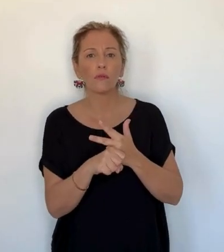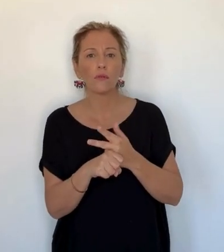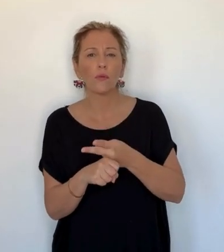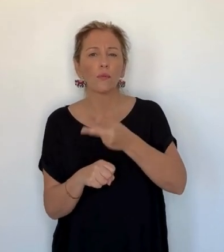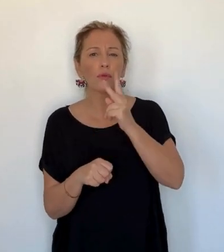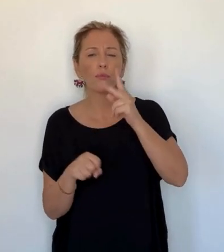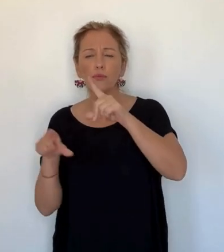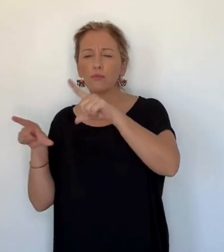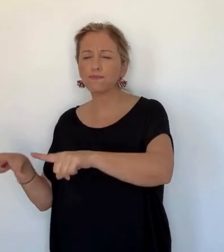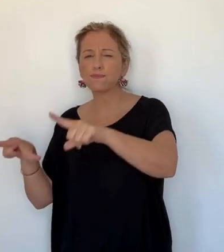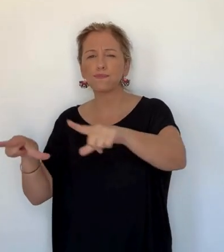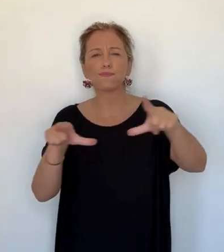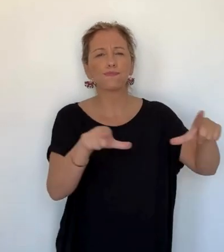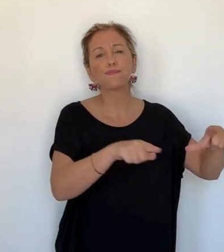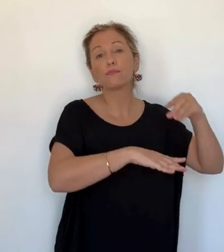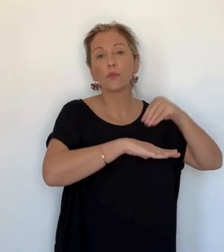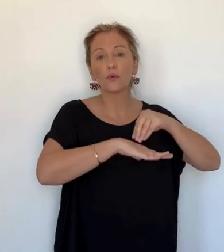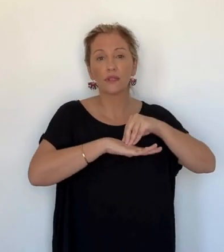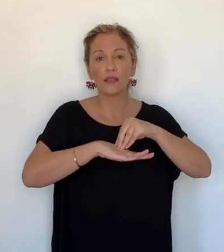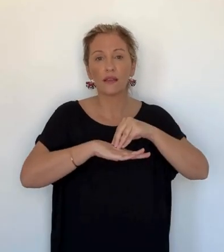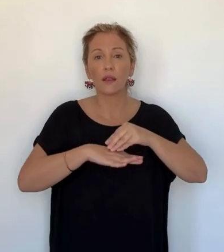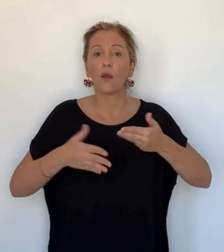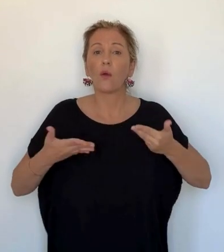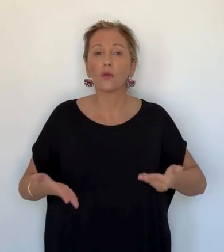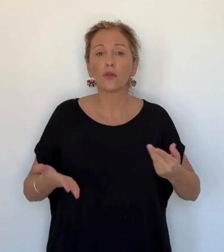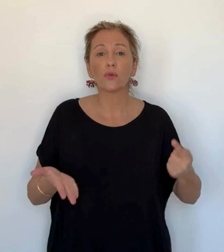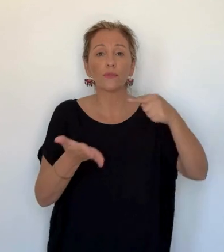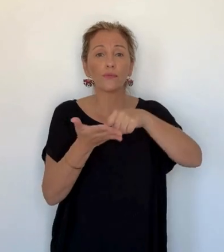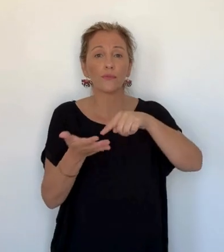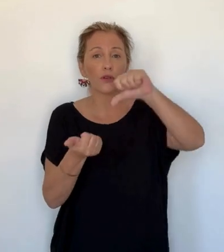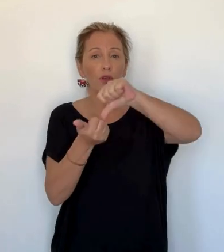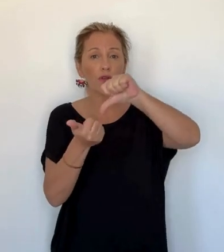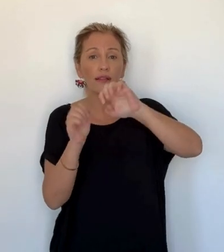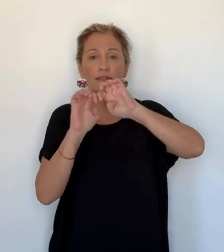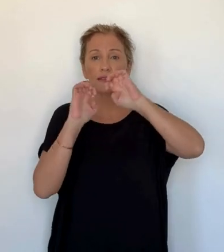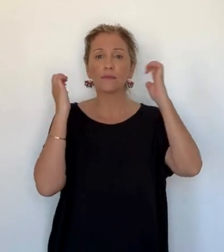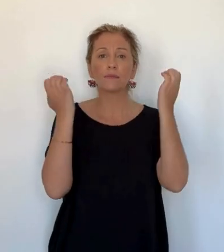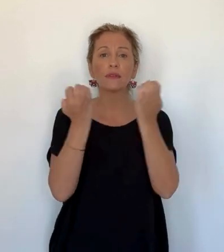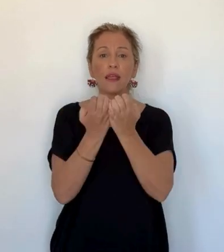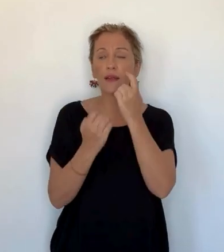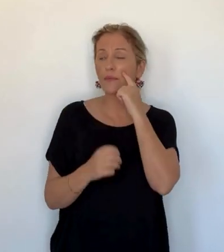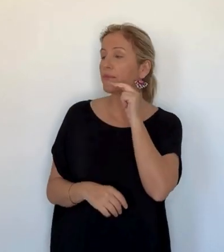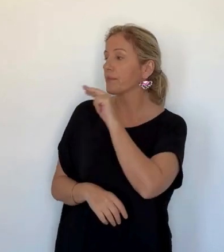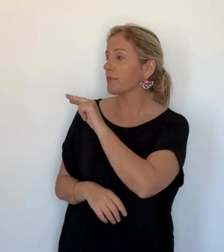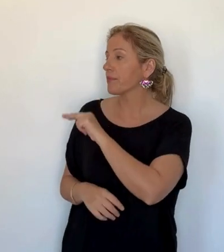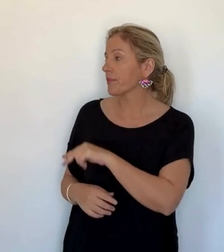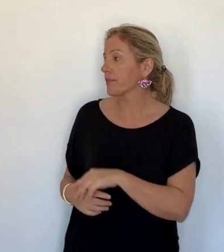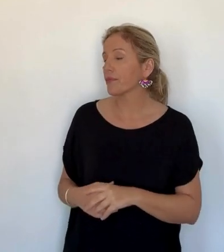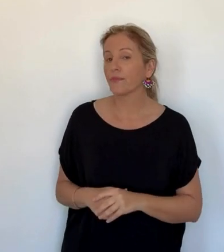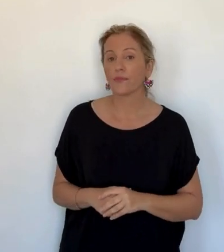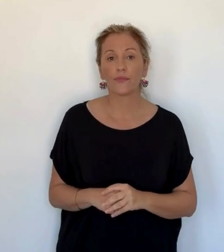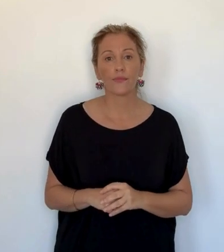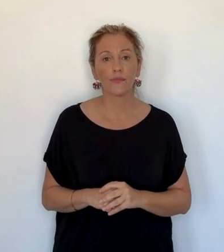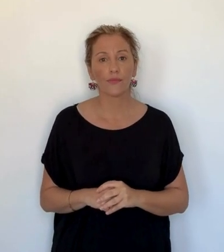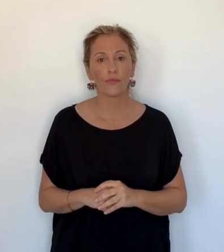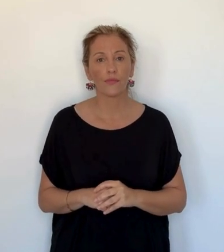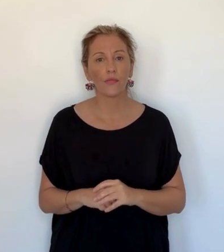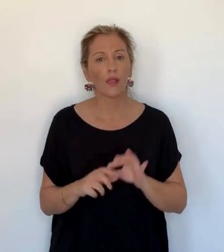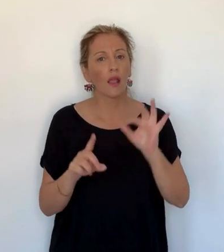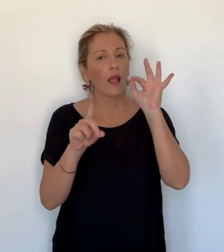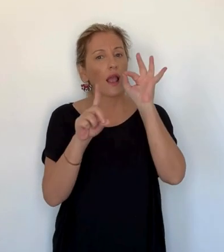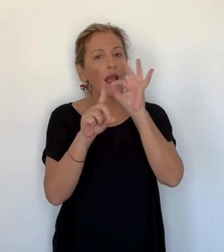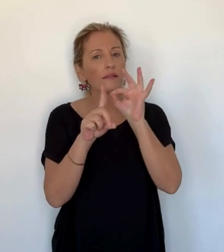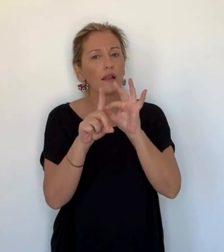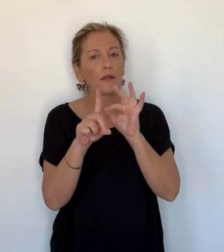se tenait aujourd'hui à Corté. On voit cela avec Juliette Vincent et Capucine Lolanet. C'est un fléau